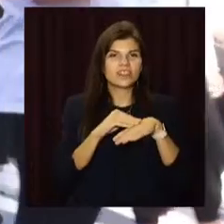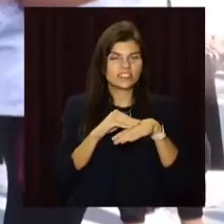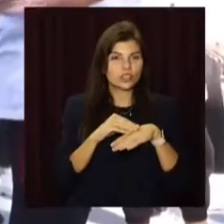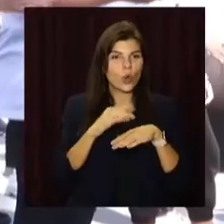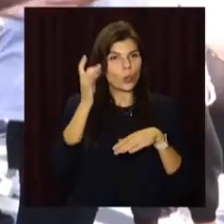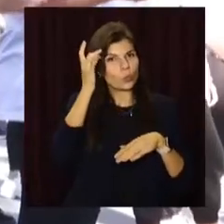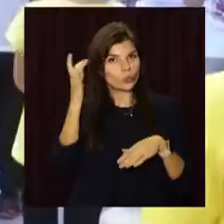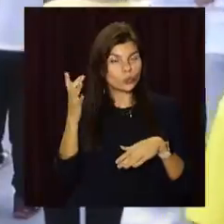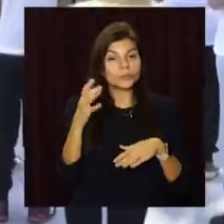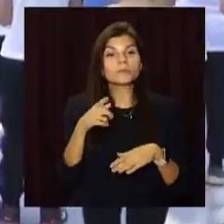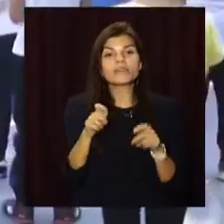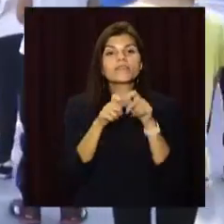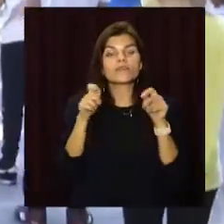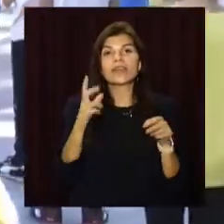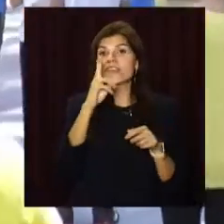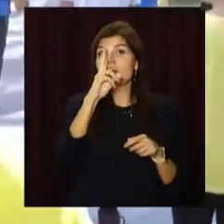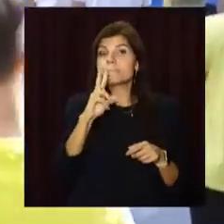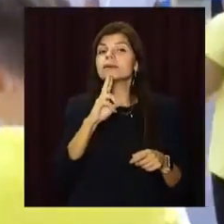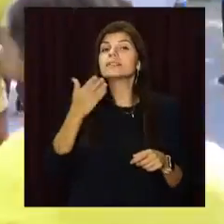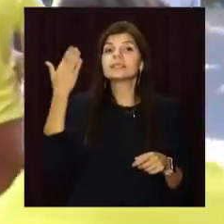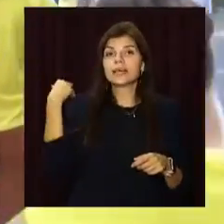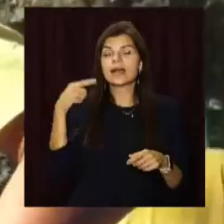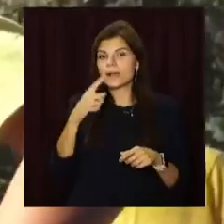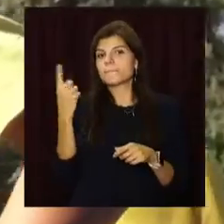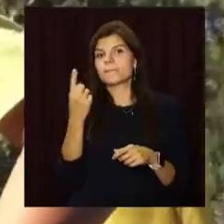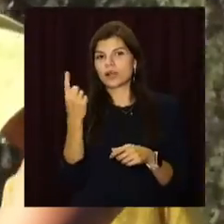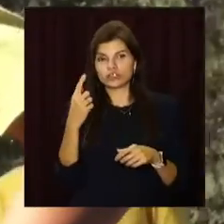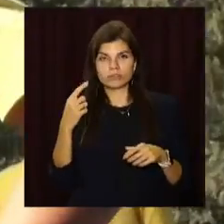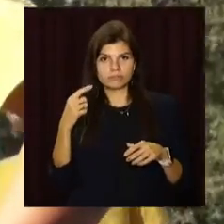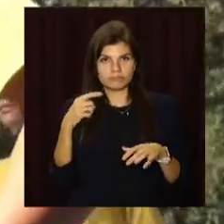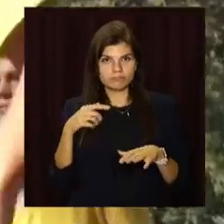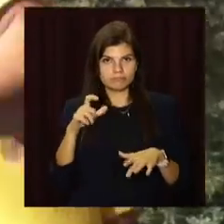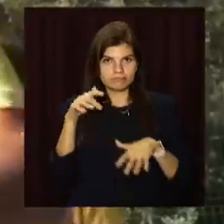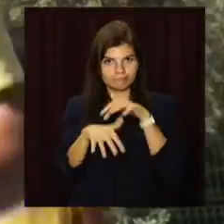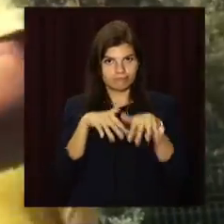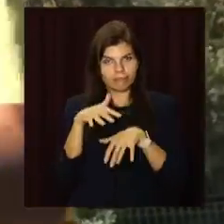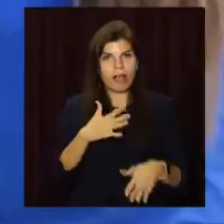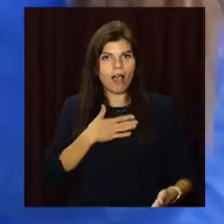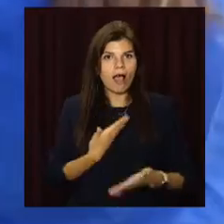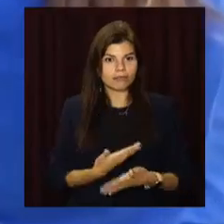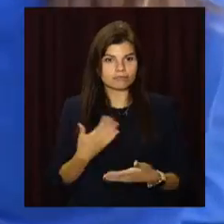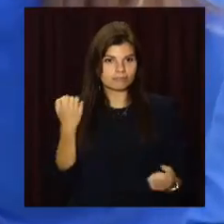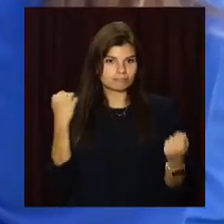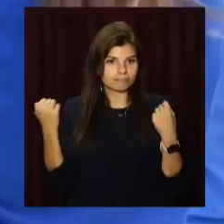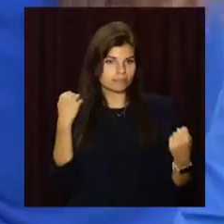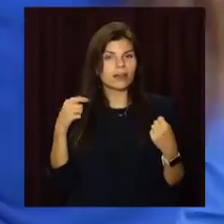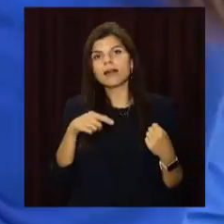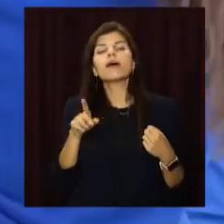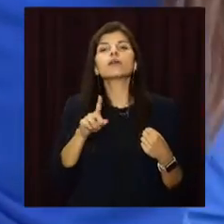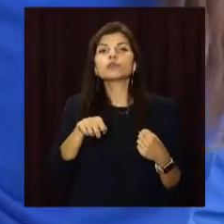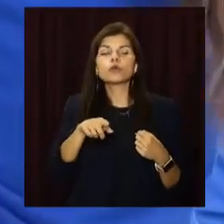активному парку. Його відкрили два місяці тому, і він став першою інтерактивною локацією для активного дозвілля. Головна